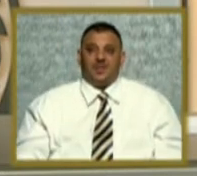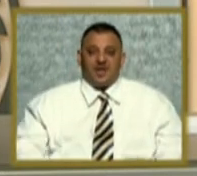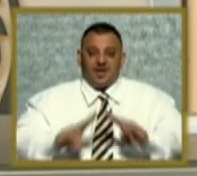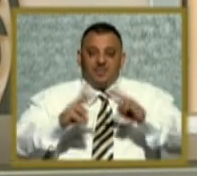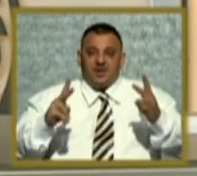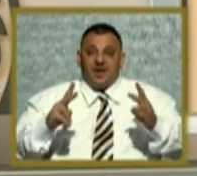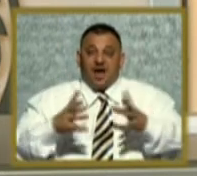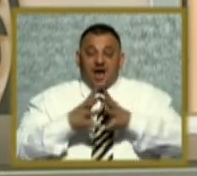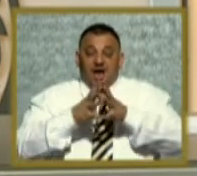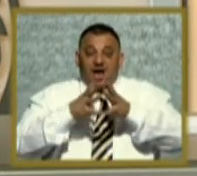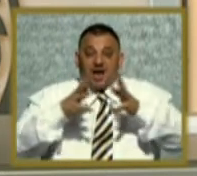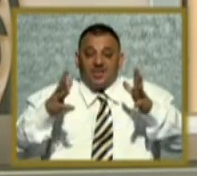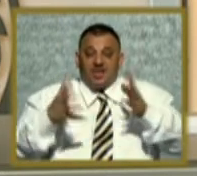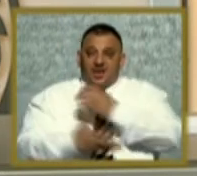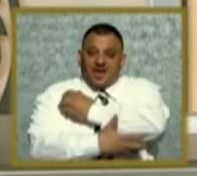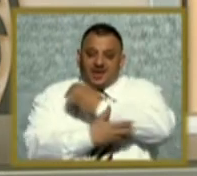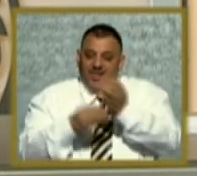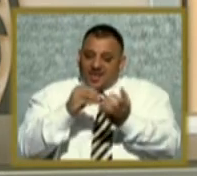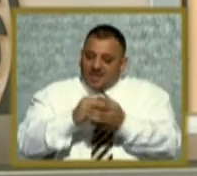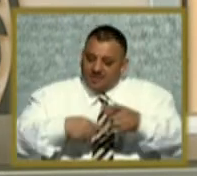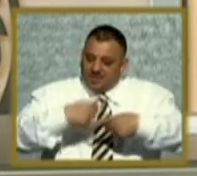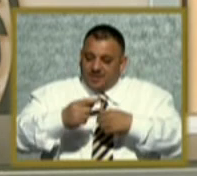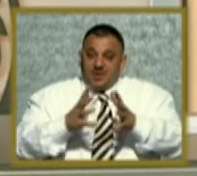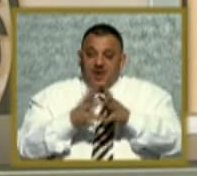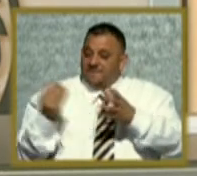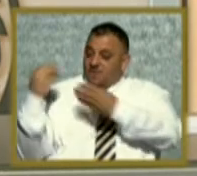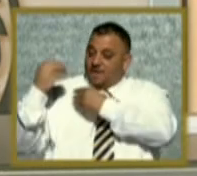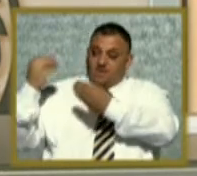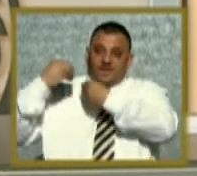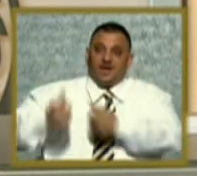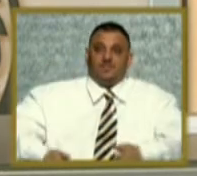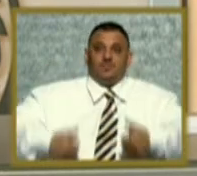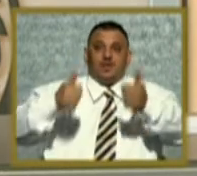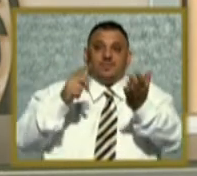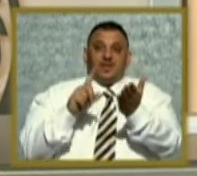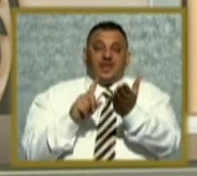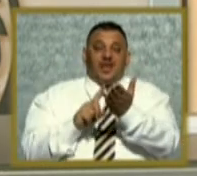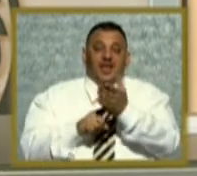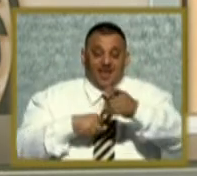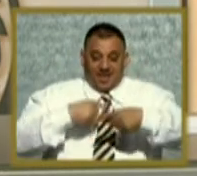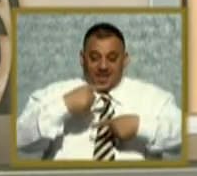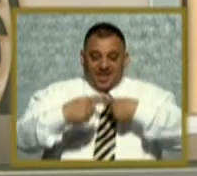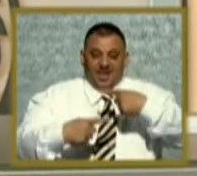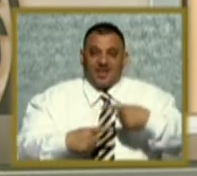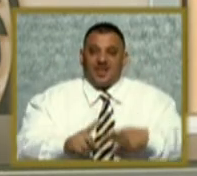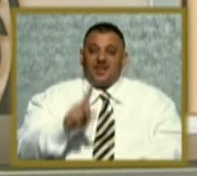فضلها عظيم، الإنسان دائما يحرص على أن يتصدق يوميا، لأن من تصدق بمثل هذه الصورة، يعني كما قال النبي عليه الصلاة